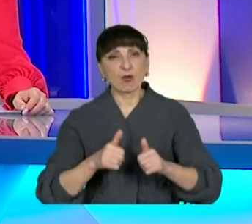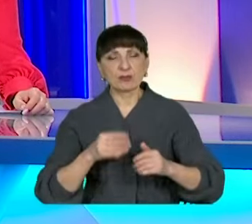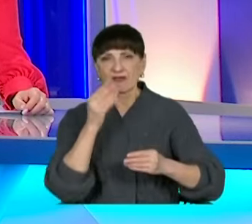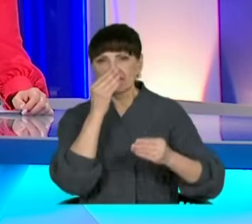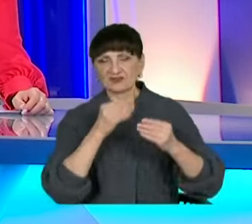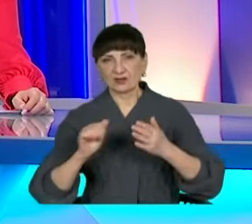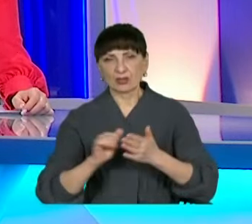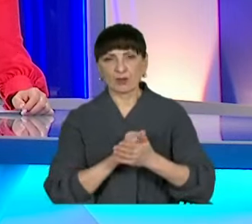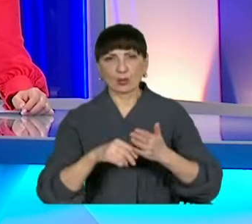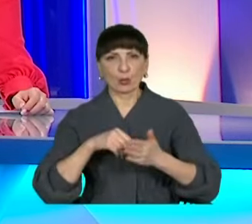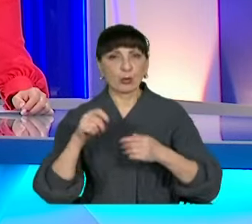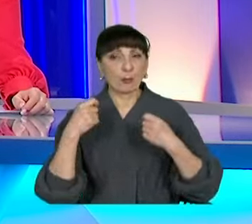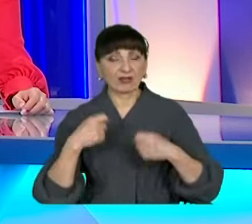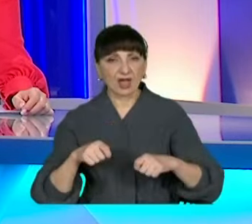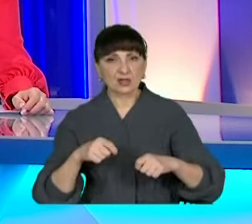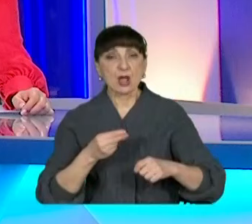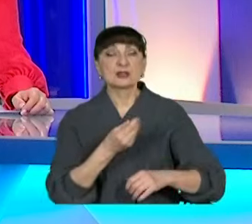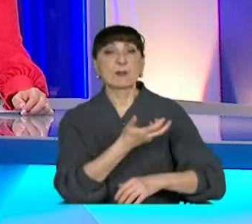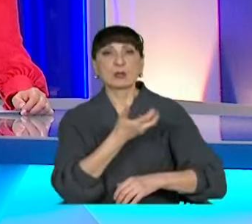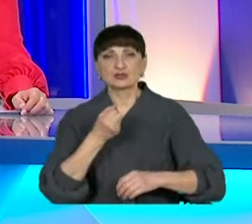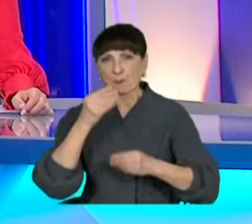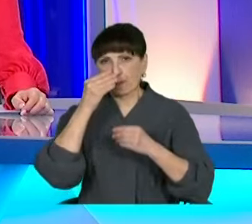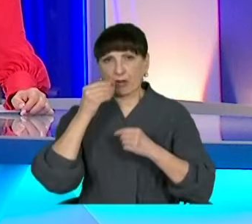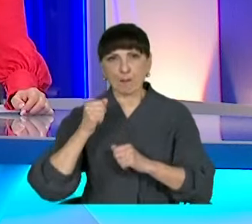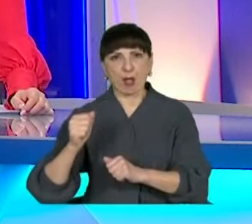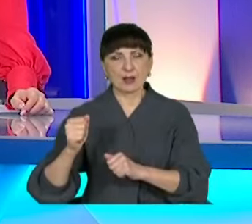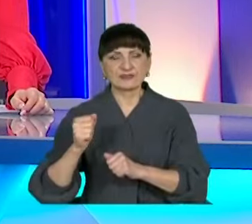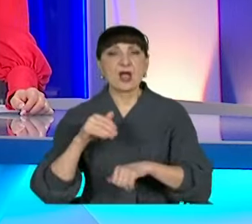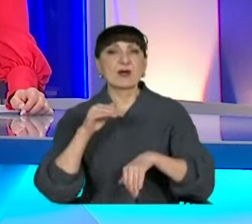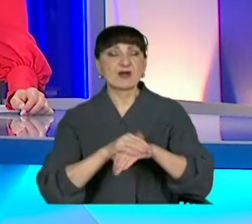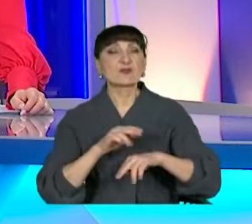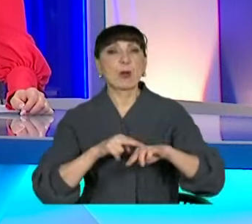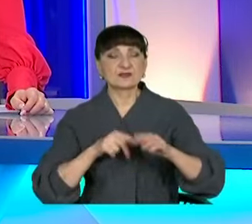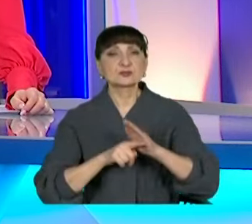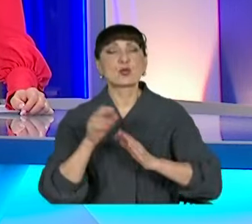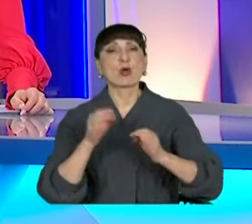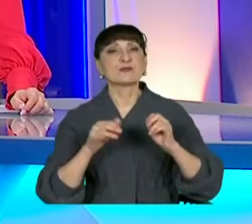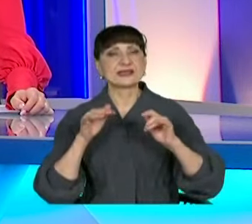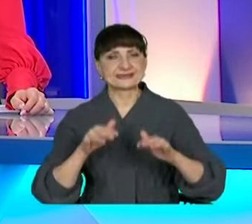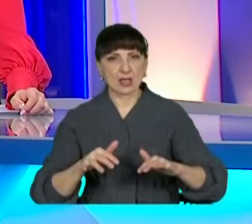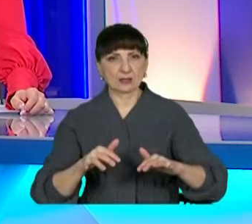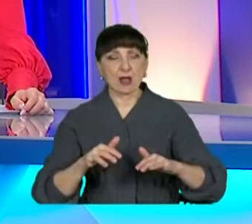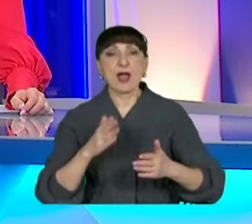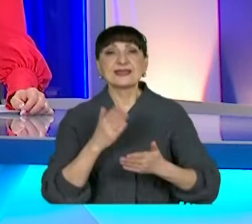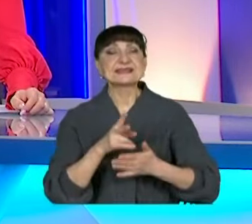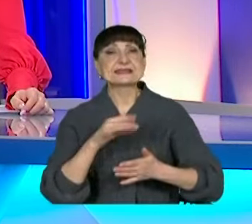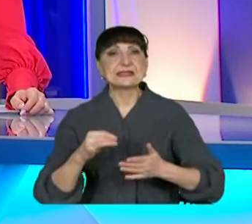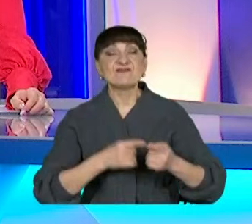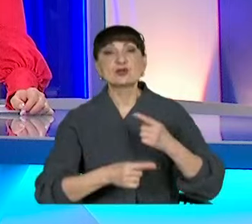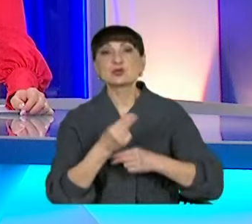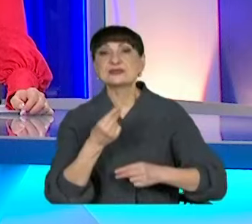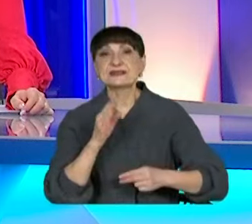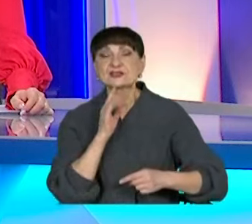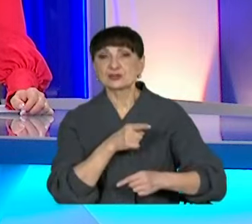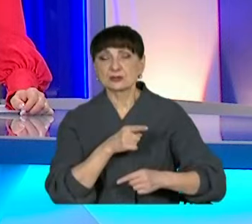договор купли-продажи, а получив деньги, пропали. По факту в полиции возбудили уголовное дело. А вот есть ли шанс вернуть